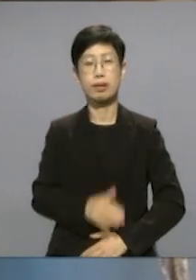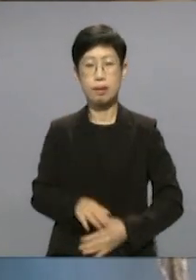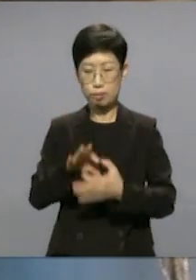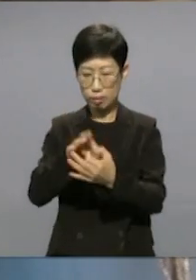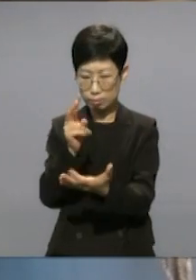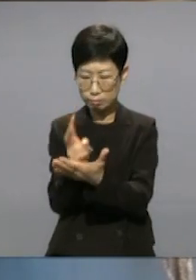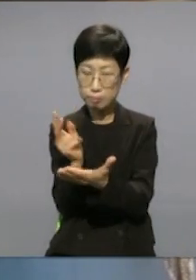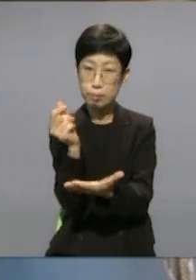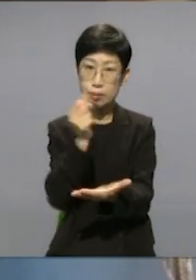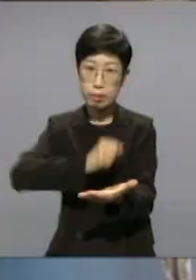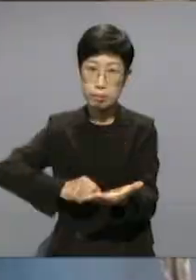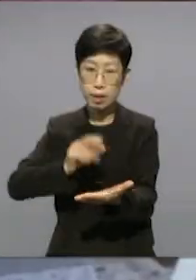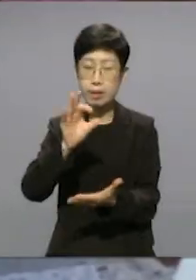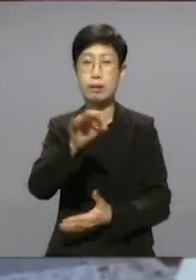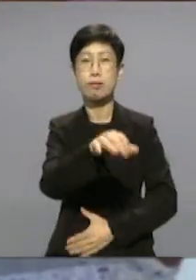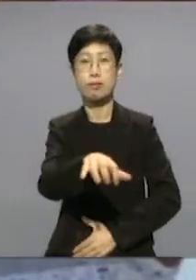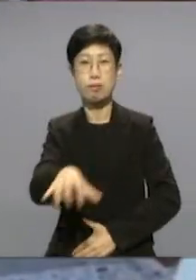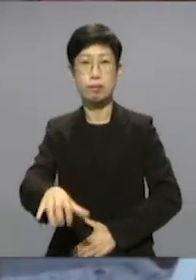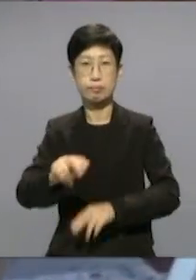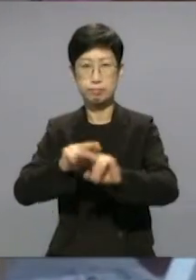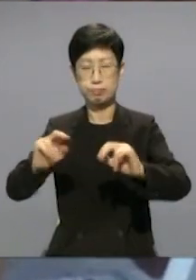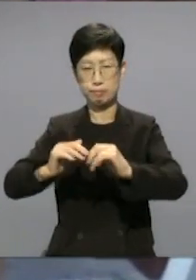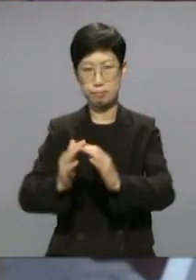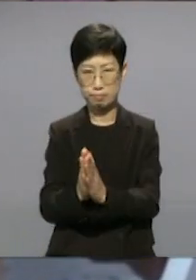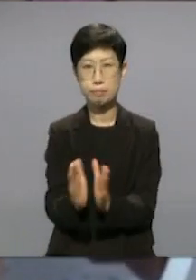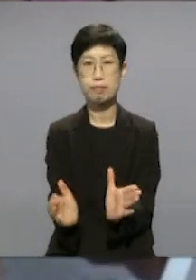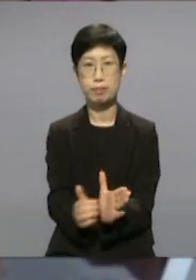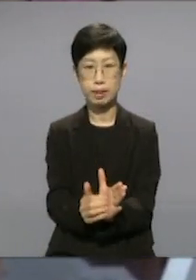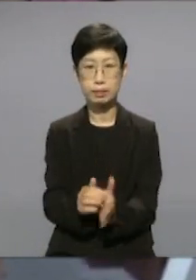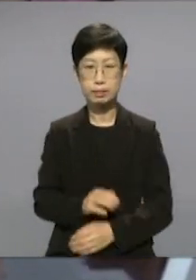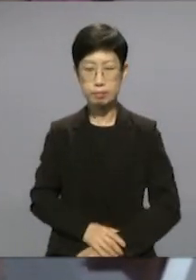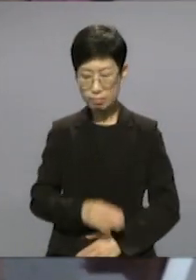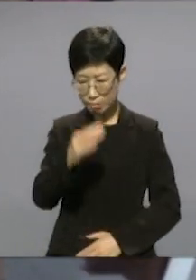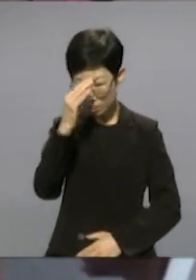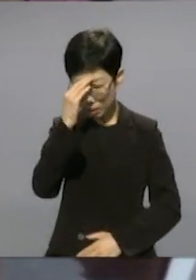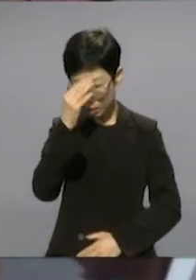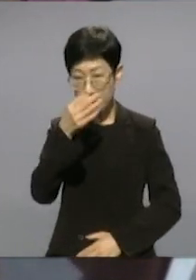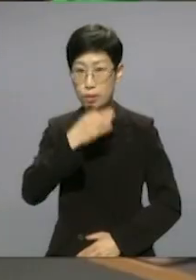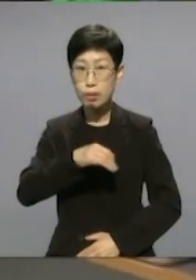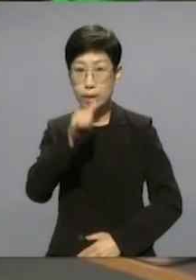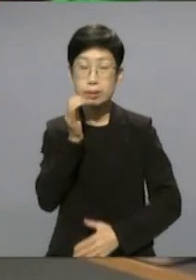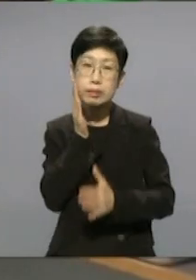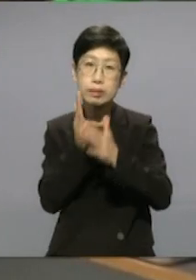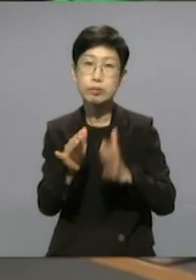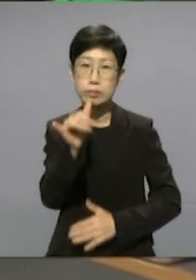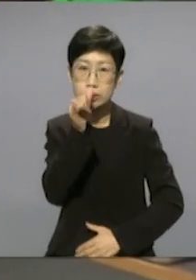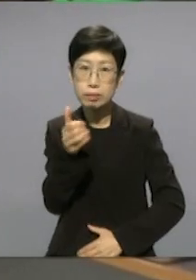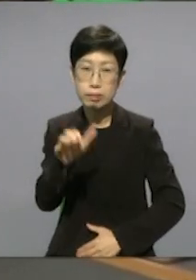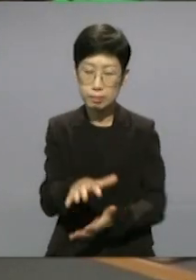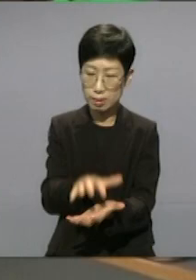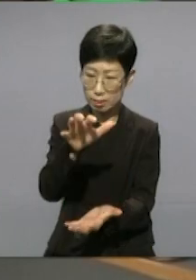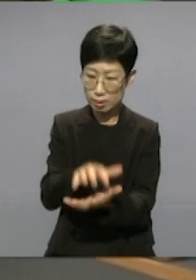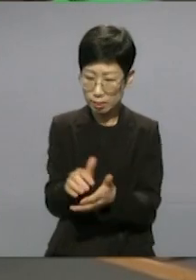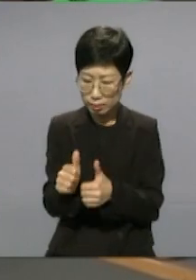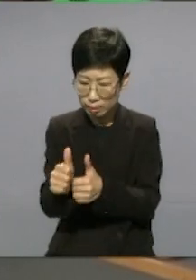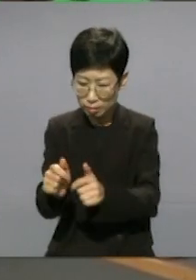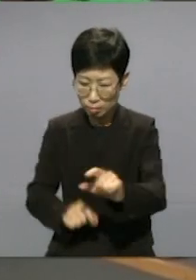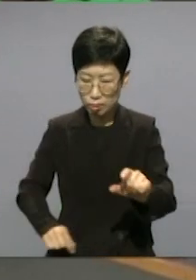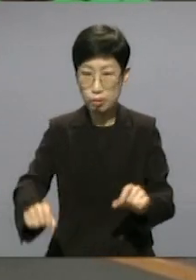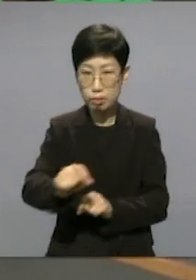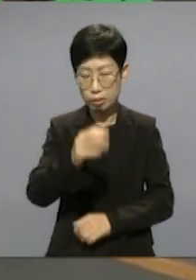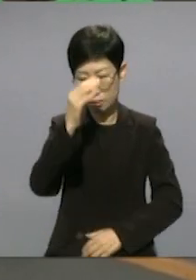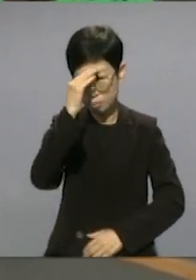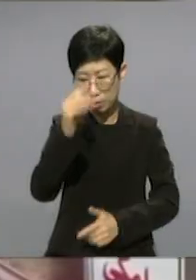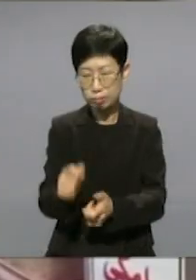관련 규정 위반으로 10개 지점이 폐쇄됐습니다 각질병의 유용한 식물이 있지만 사용하는 용량에 따라 오히려